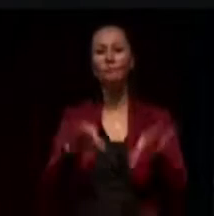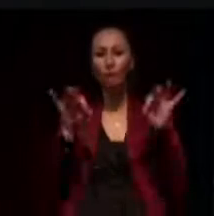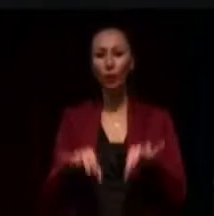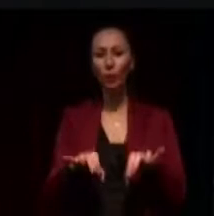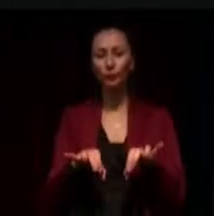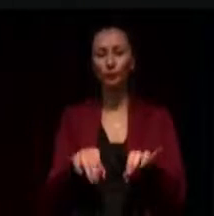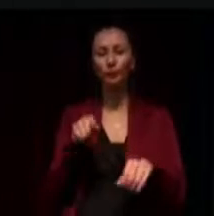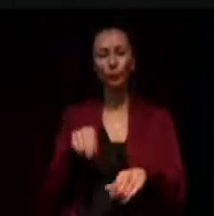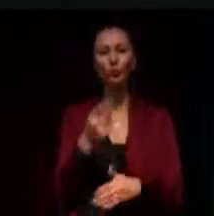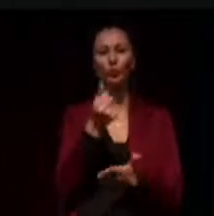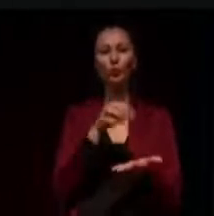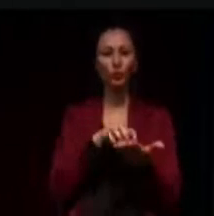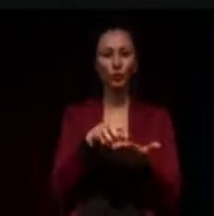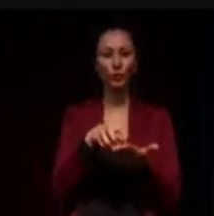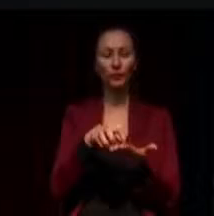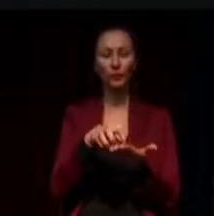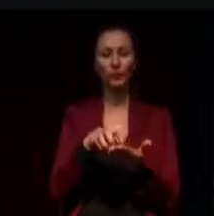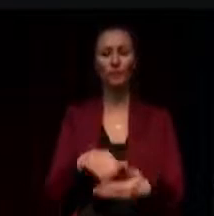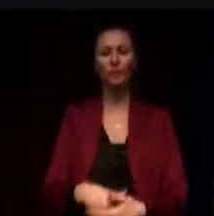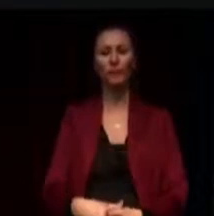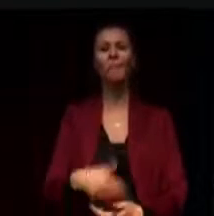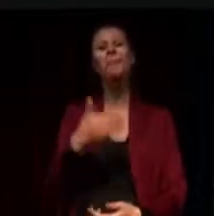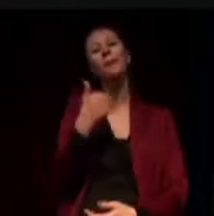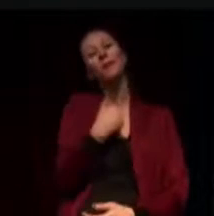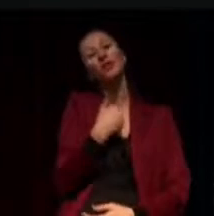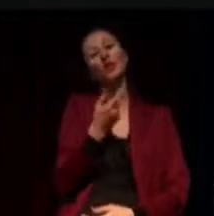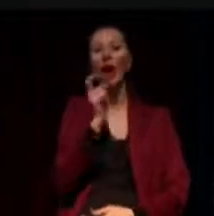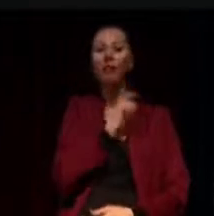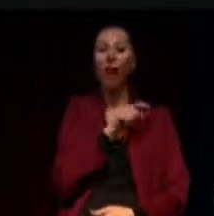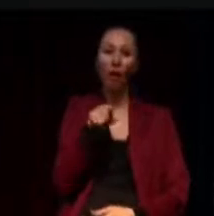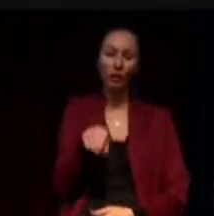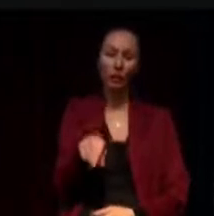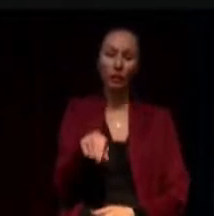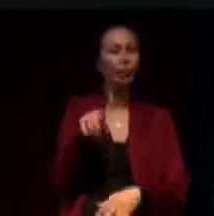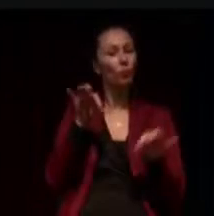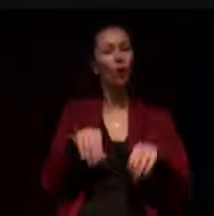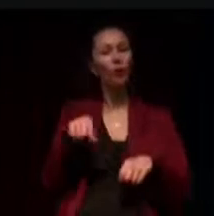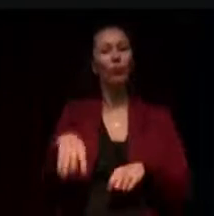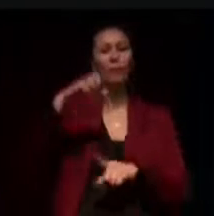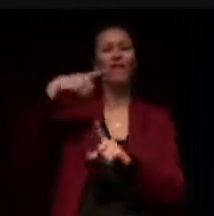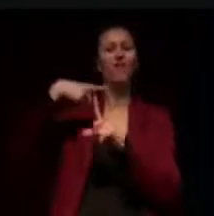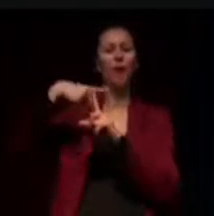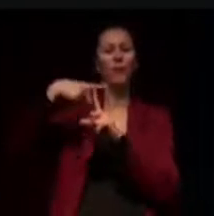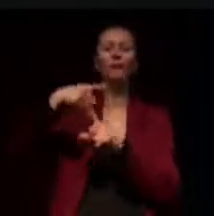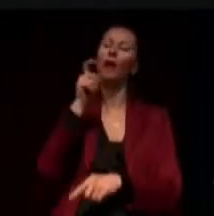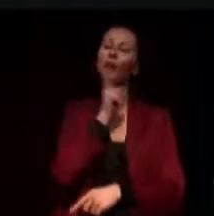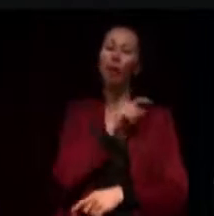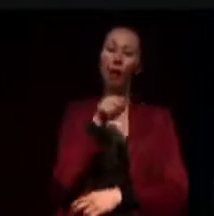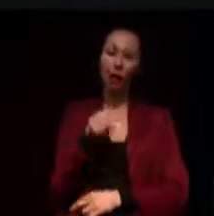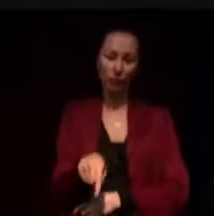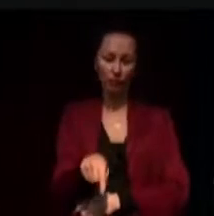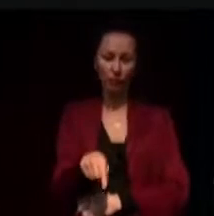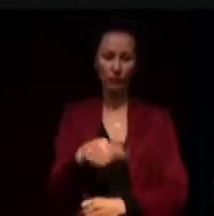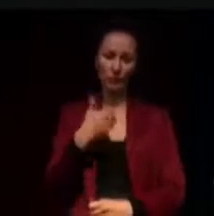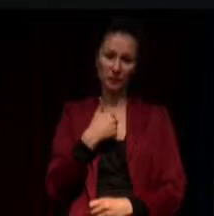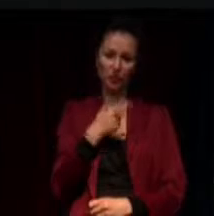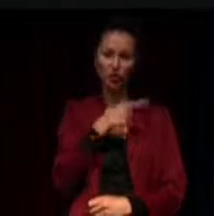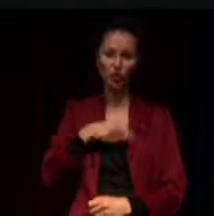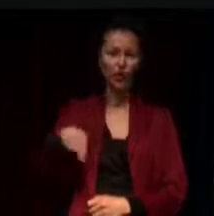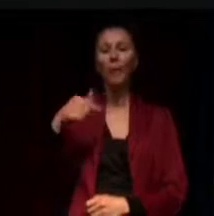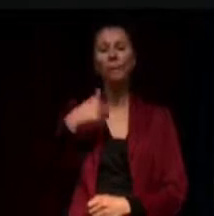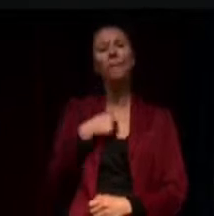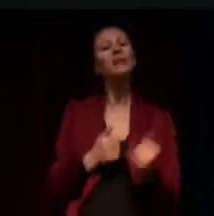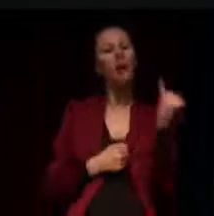Bugün bu bütçe bizce hatalı. Bugün bu performans bizce hatalı.